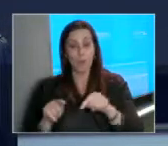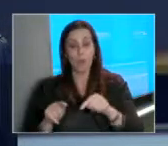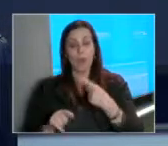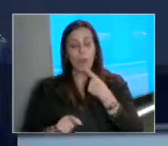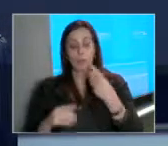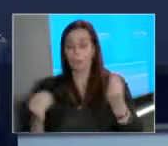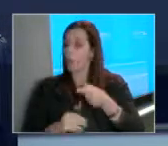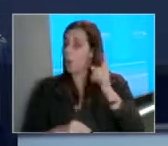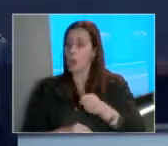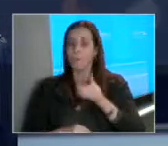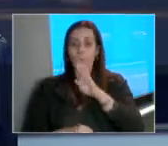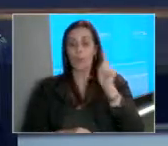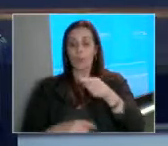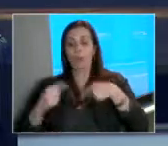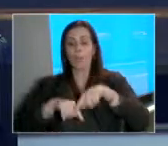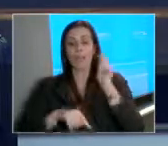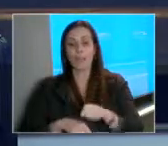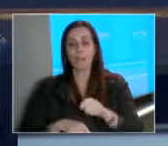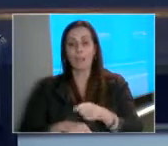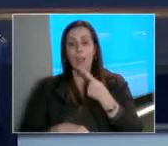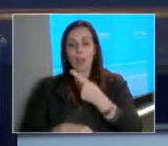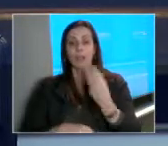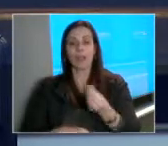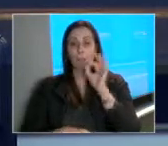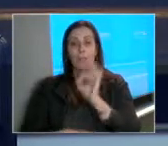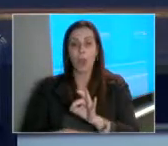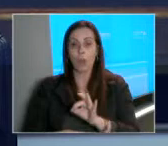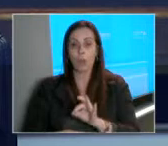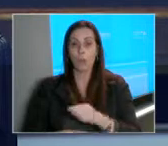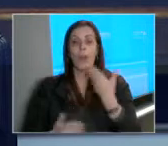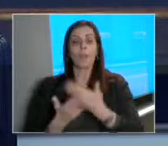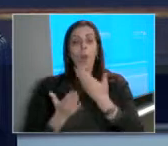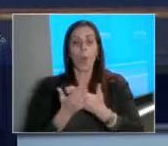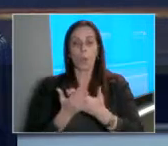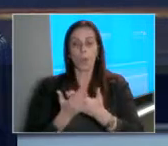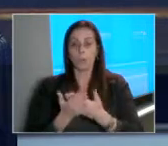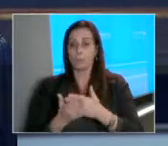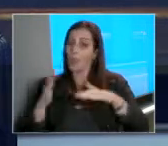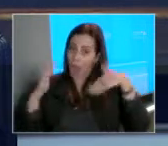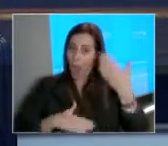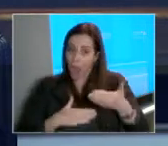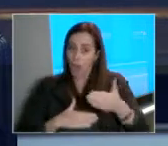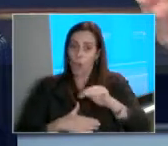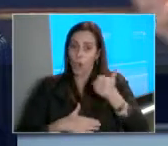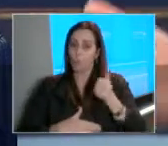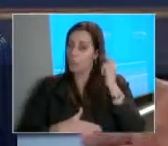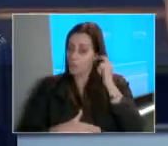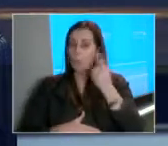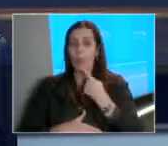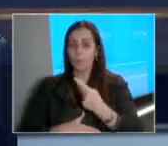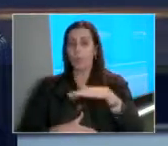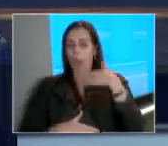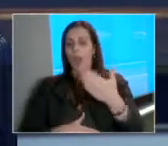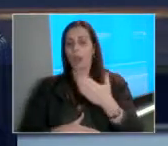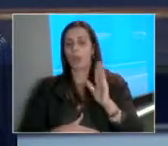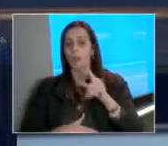ולטעון, הוא חייב לבוא לוועדת הכנסת, לטעון את הטענות שלו ולהוכיח אותם. אחר כך, קודם כל בוא נשמע את הטענות שלו,